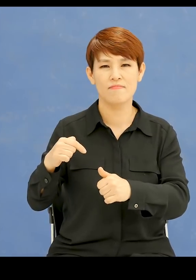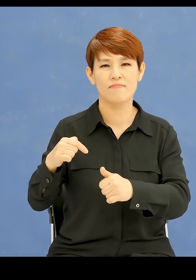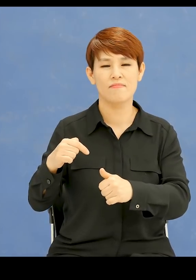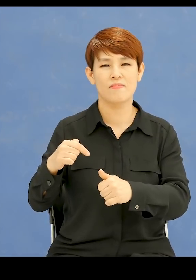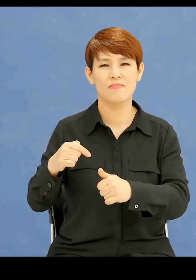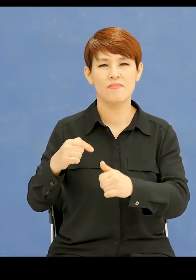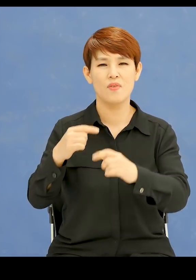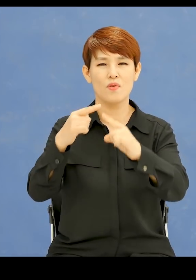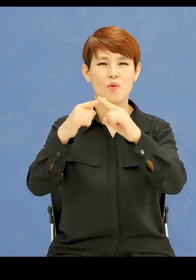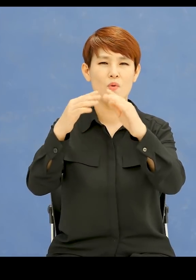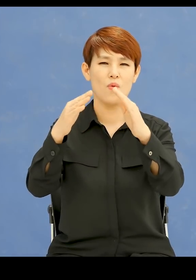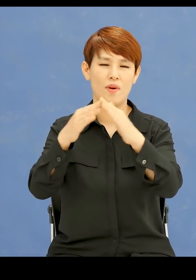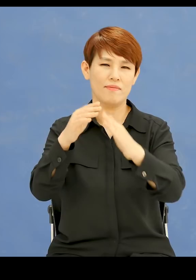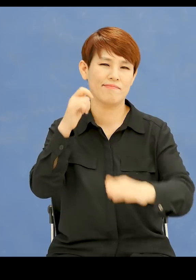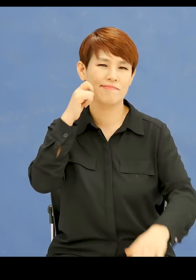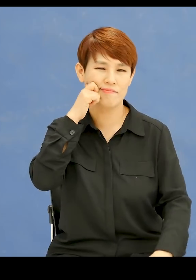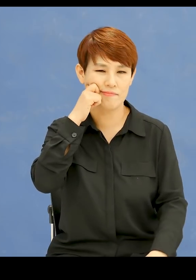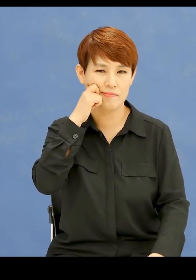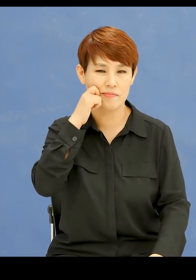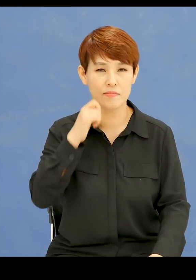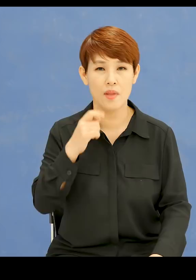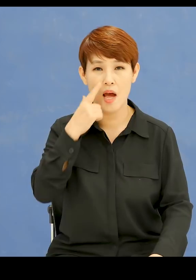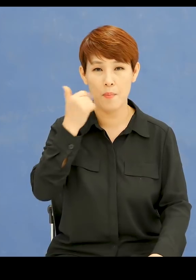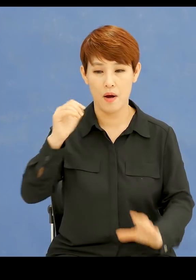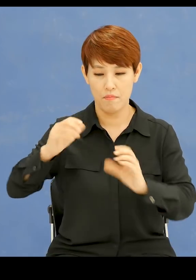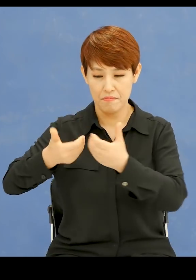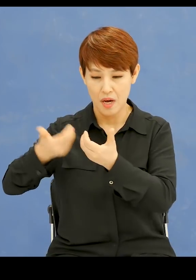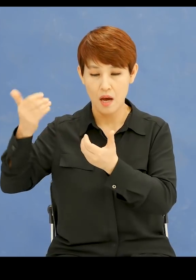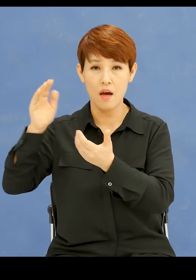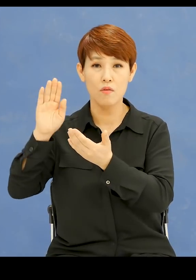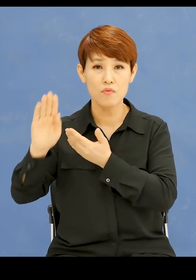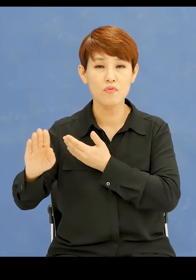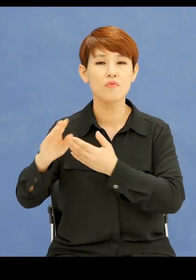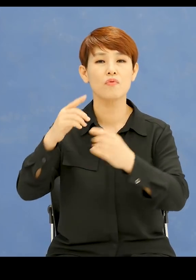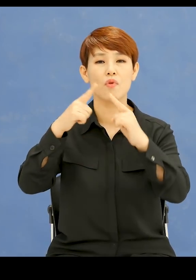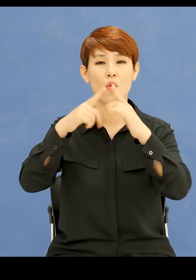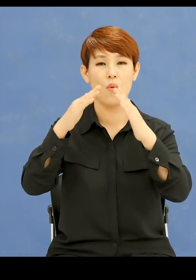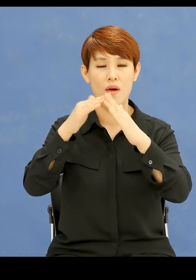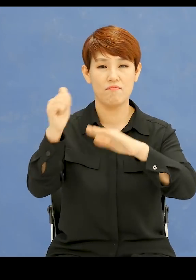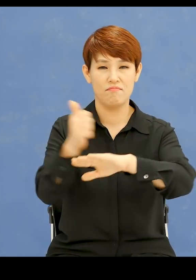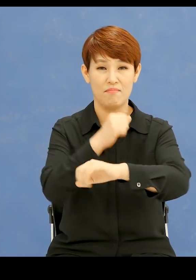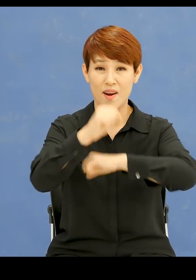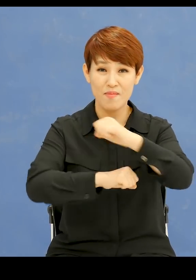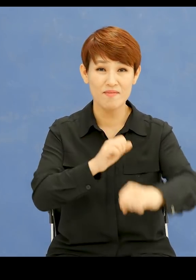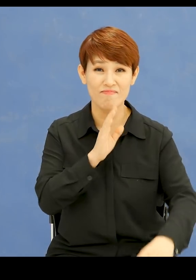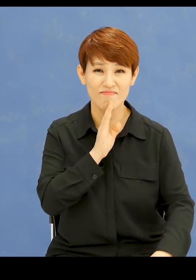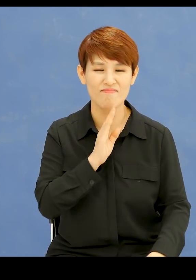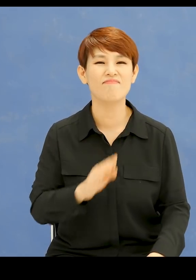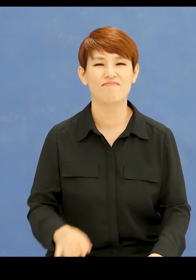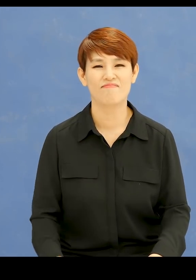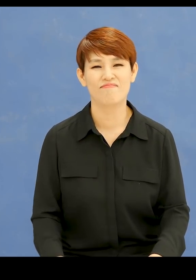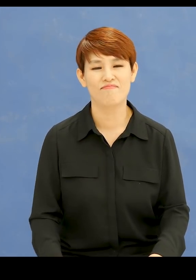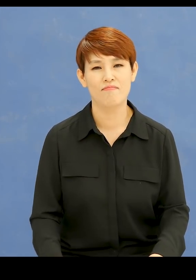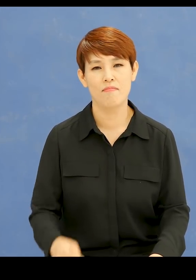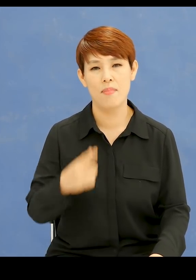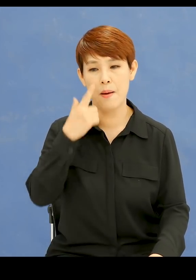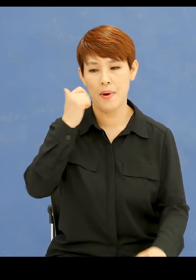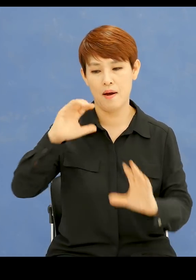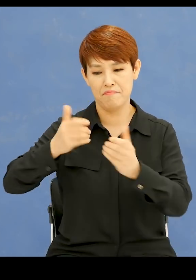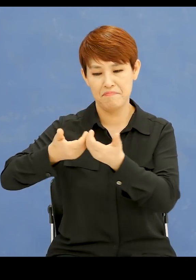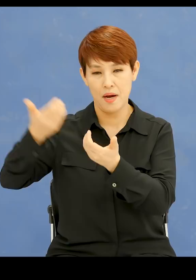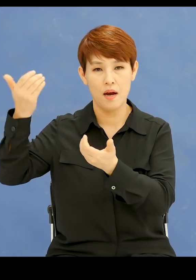이제 잠깐 끊었었는데 이제 아버님 돌아가신 후에 그러면 이제 교회를 자유롭게 다닐 수가 있었을 거 아니에요? 네, 맞습니다. 아버지가 이제 돌아가시고